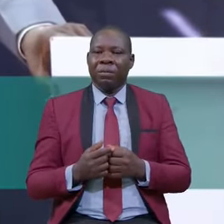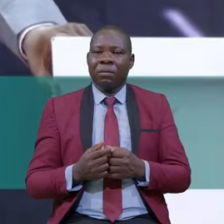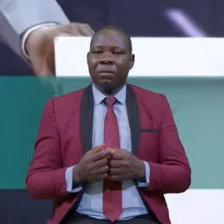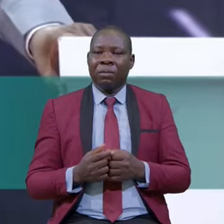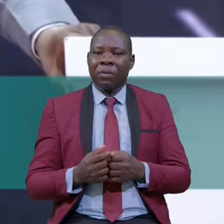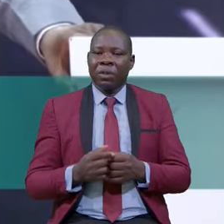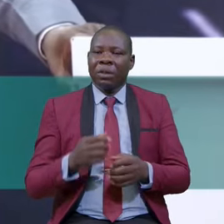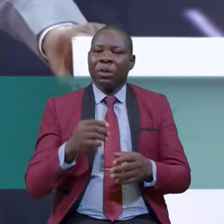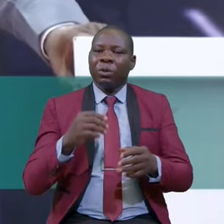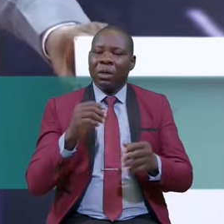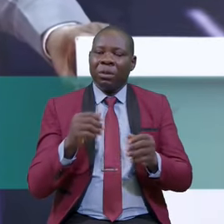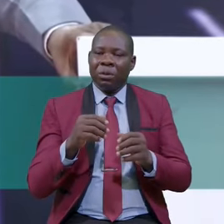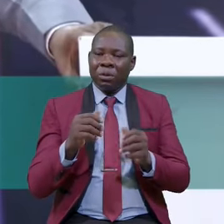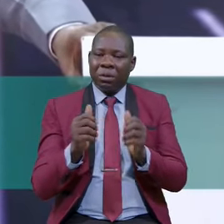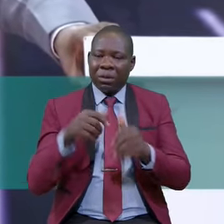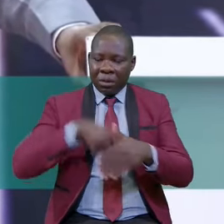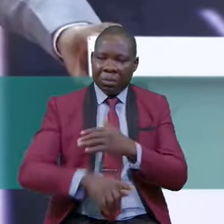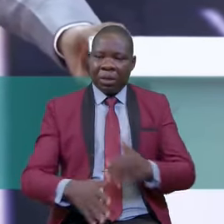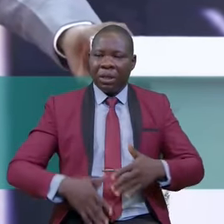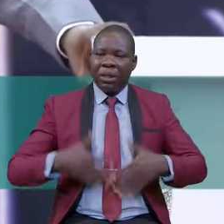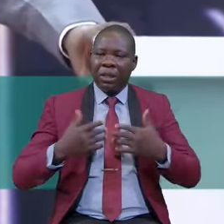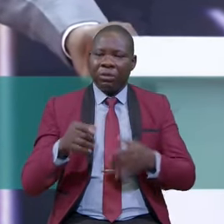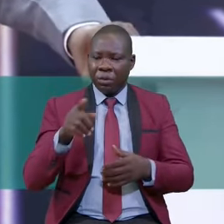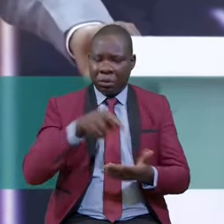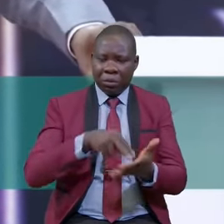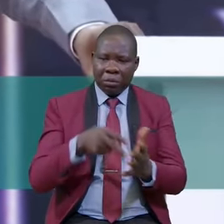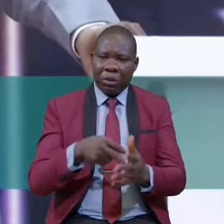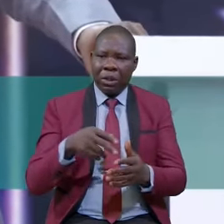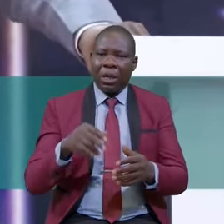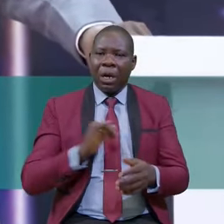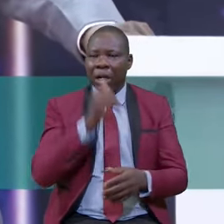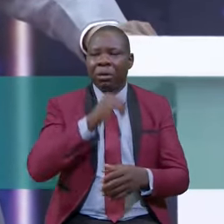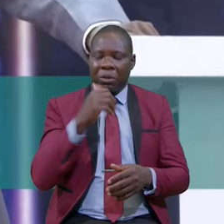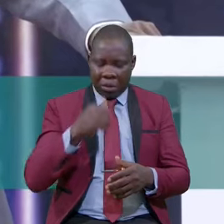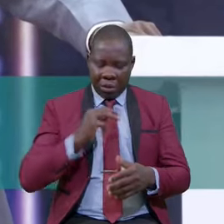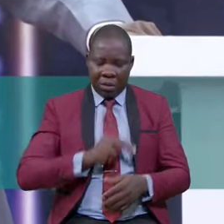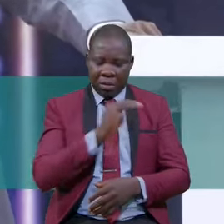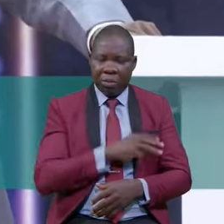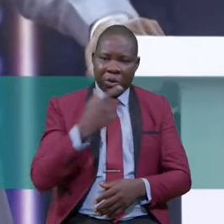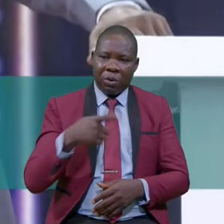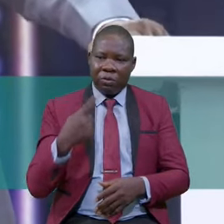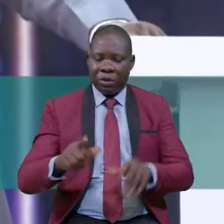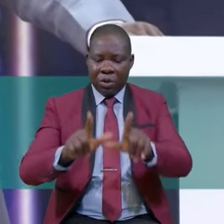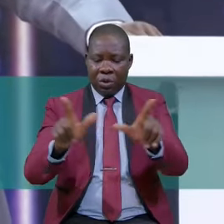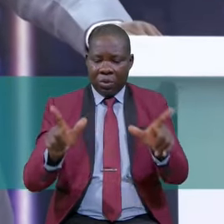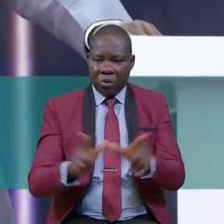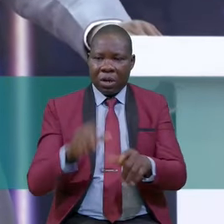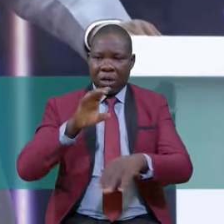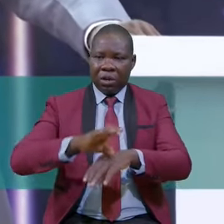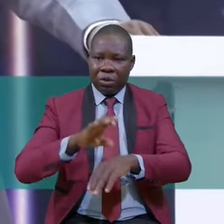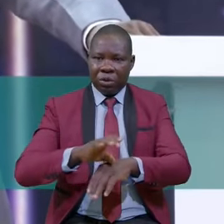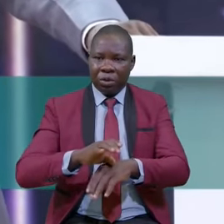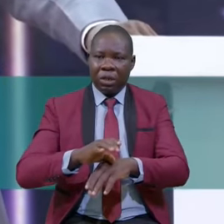pas membre de la dénomination local church, de l'église locale, life, I understand. Ah, je but vais comprendre, today, mais aujourd'hui, the Lord